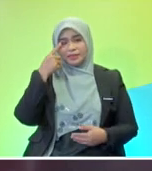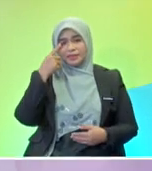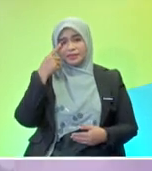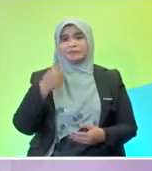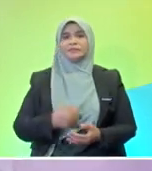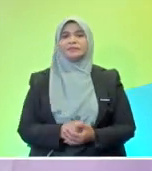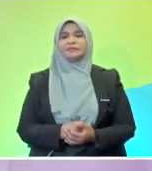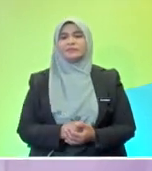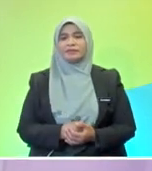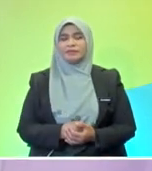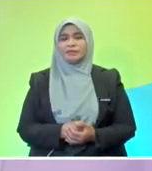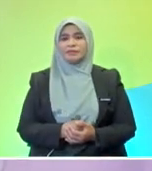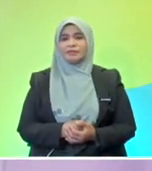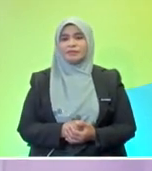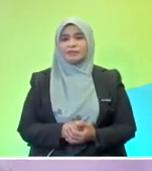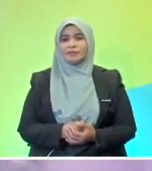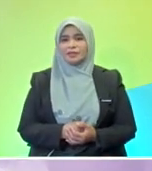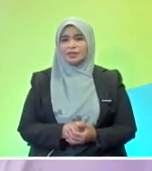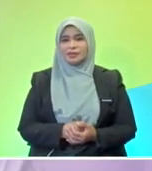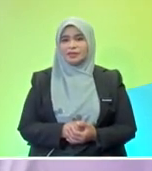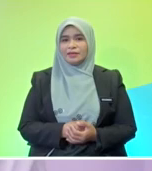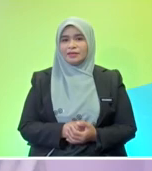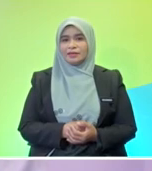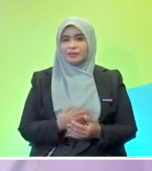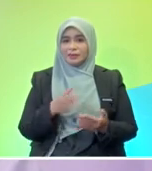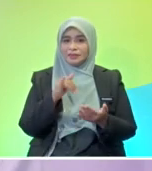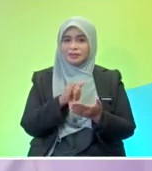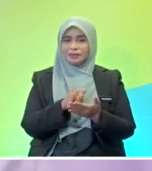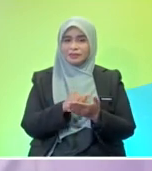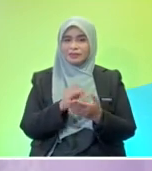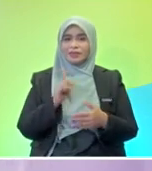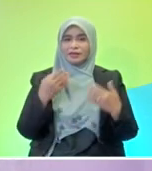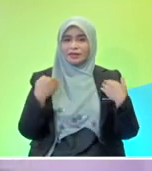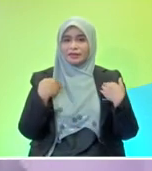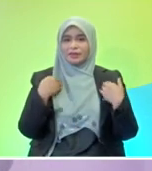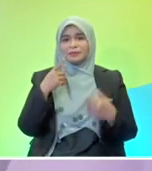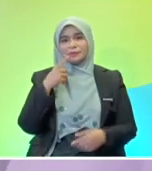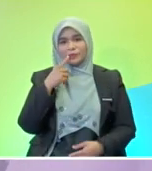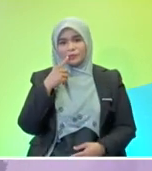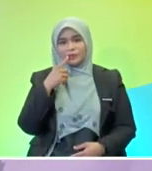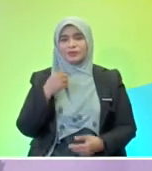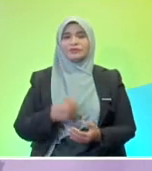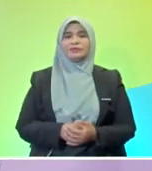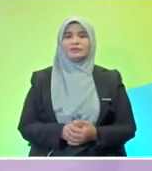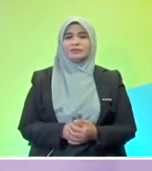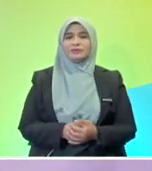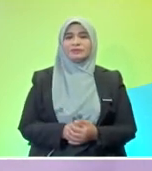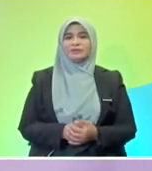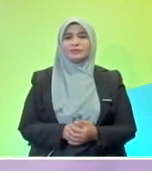mata. Mata. Okey. Kemudian kita ada mulut.